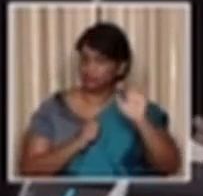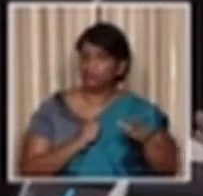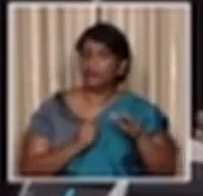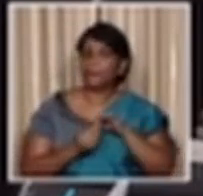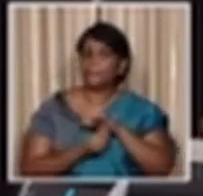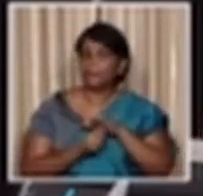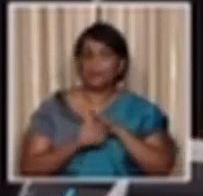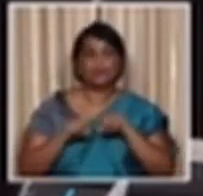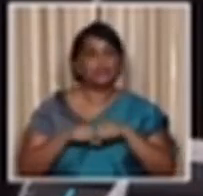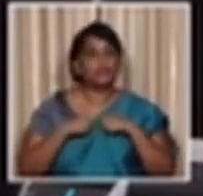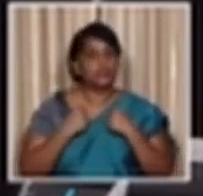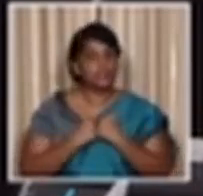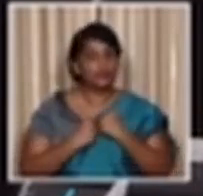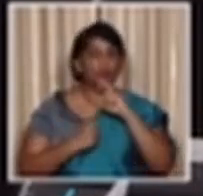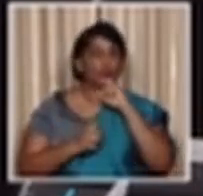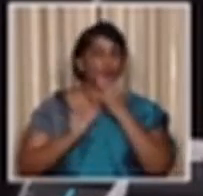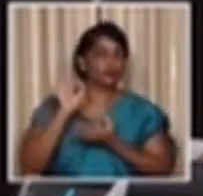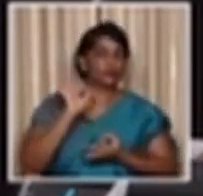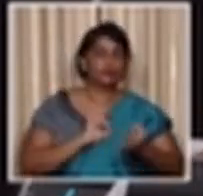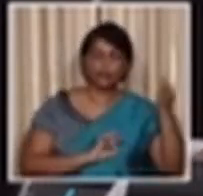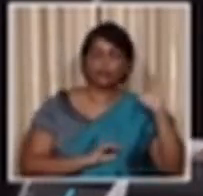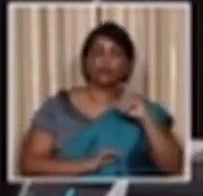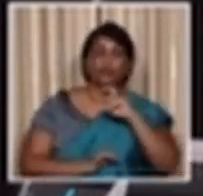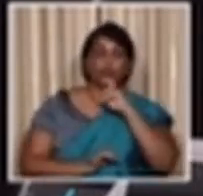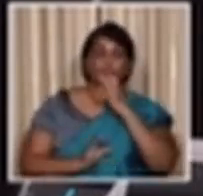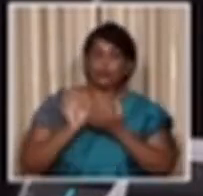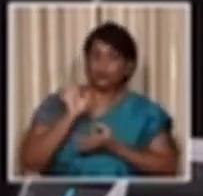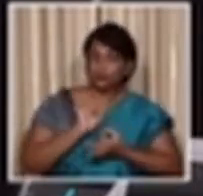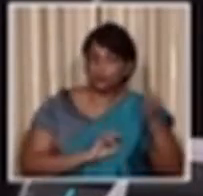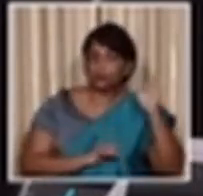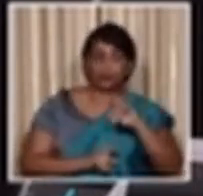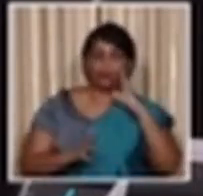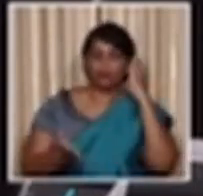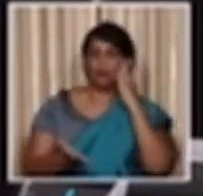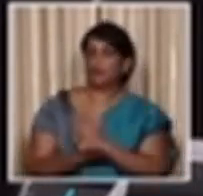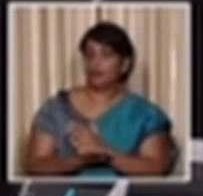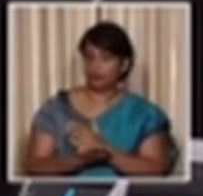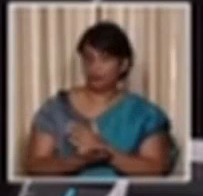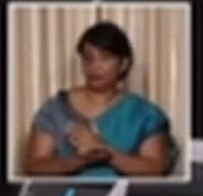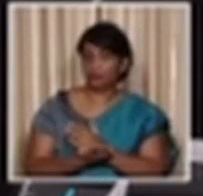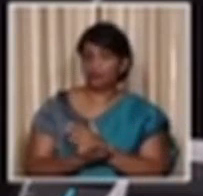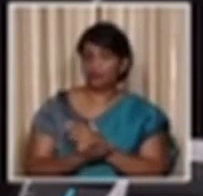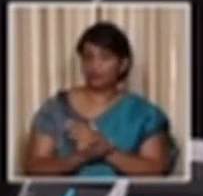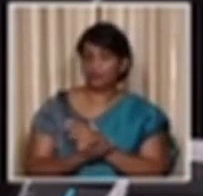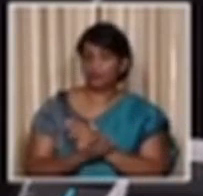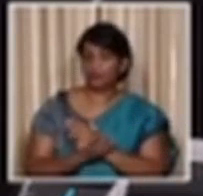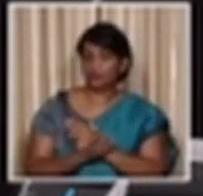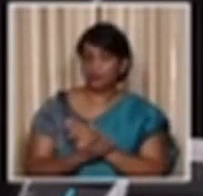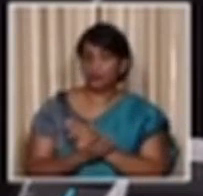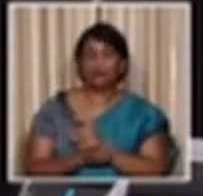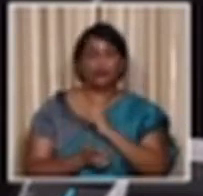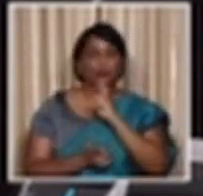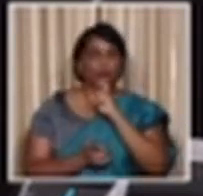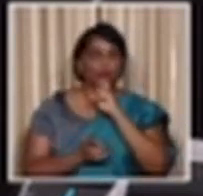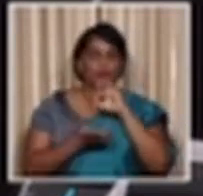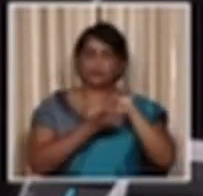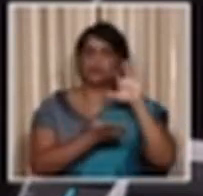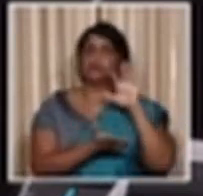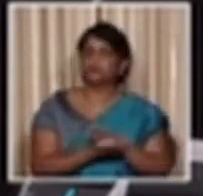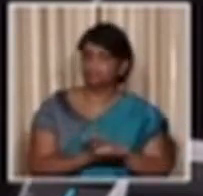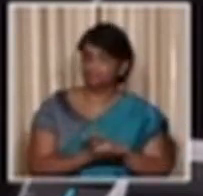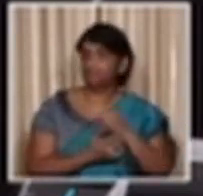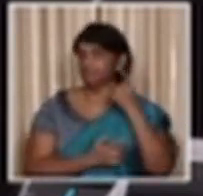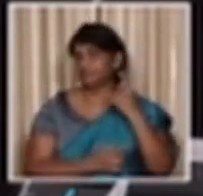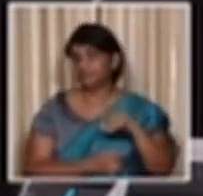පරිසර සංවිධාන අධිකරණයට ගියා. අධිකරණයට ගිහිල්ලා මේක නවත්තන්න කියලා නඩු පැවරුවා. ඒ අනුව